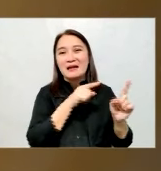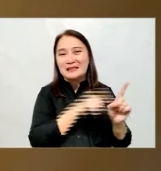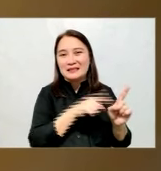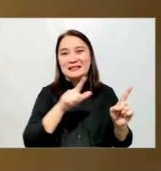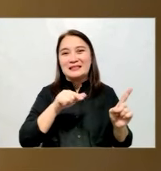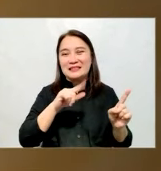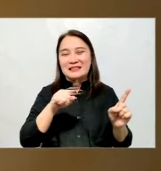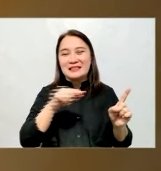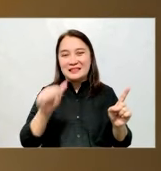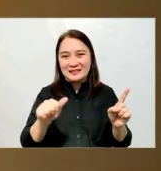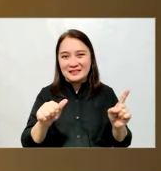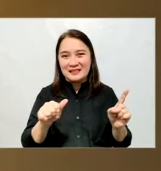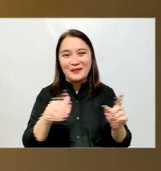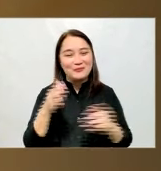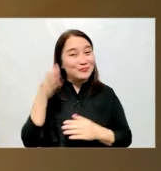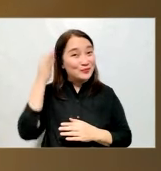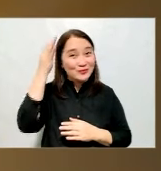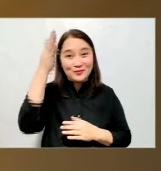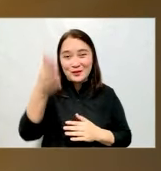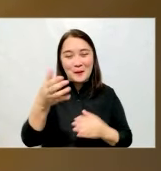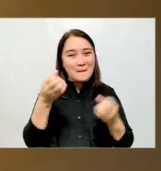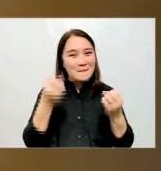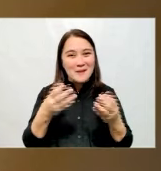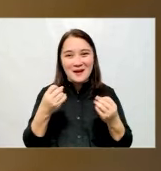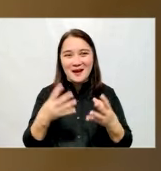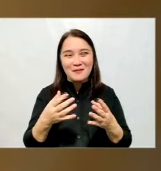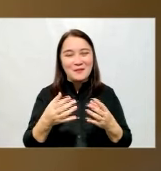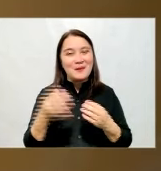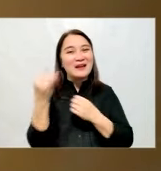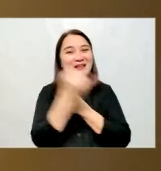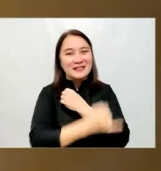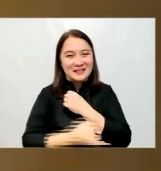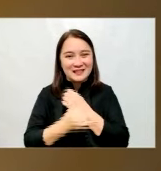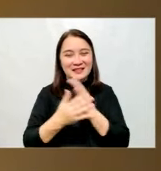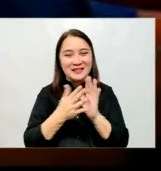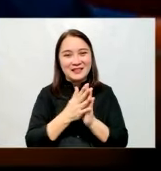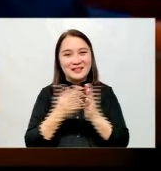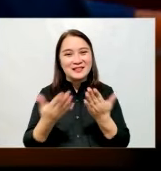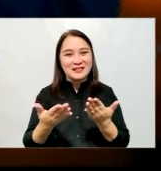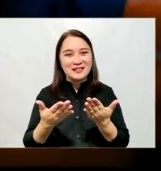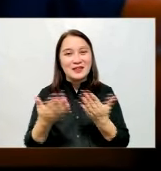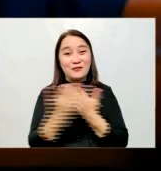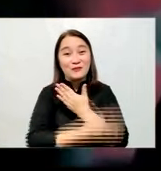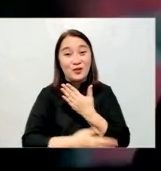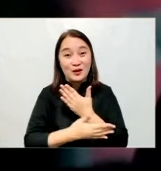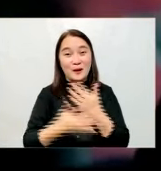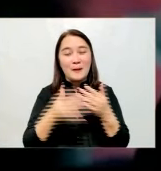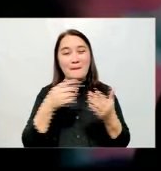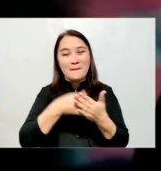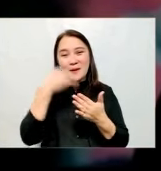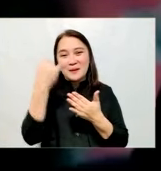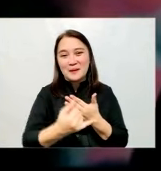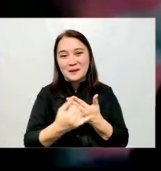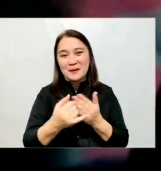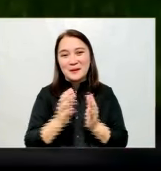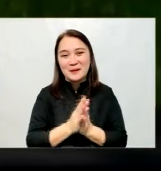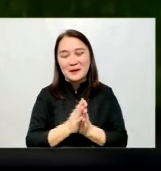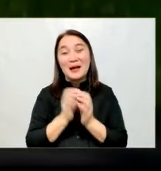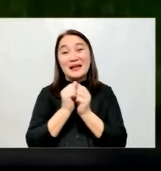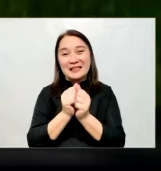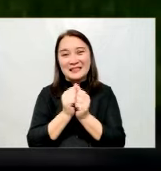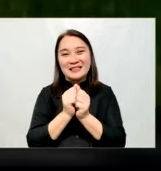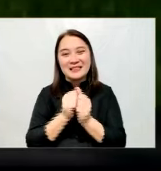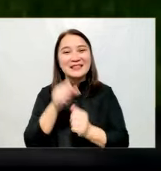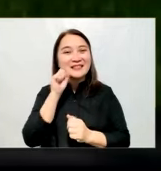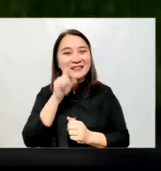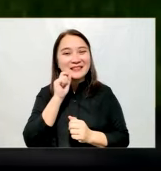Looking forward na nga siya sa marami pang international project ni Liza. Gumaganap na kapatid ng bidang si Catherine Newton, si